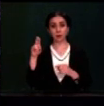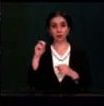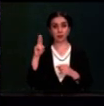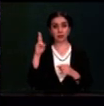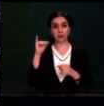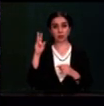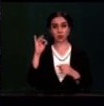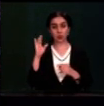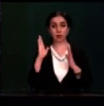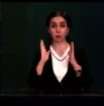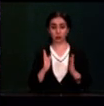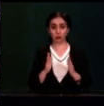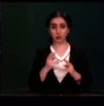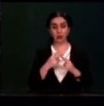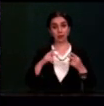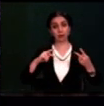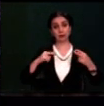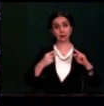teoremaga teskari teorema deyiladi.